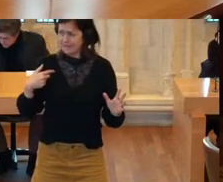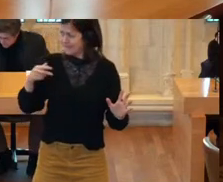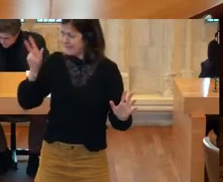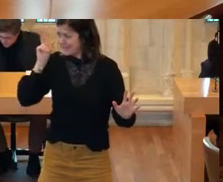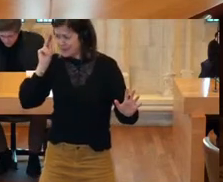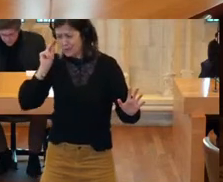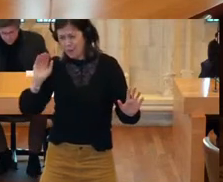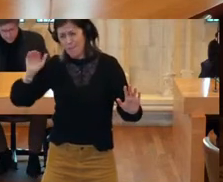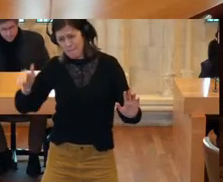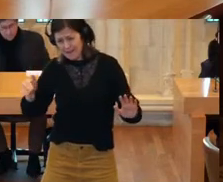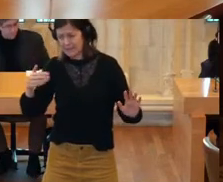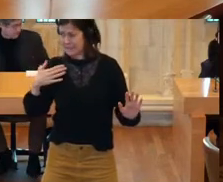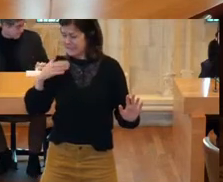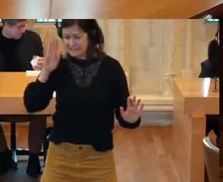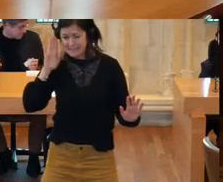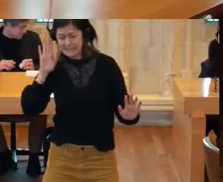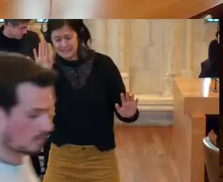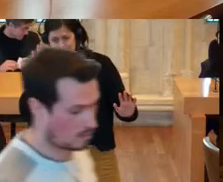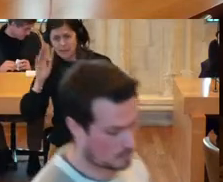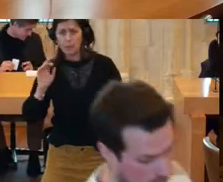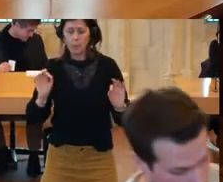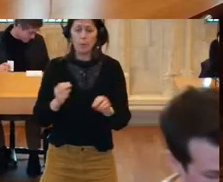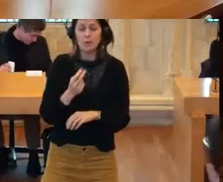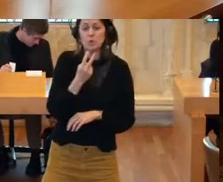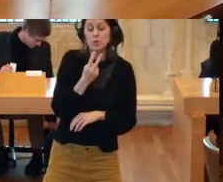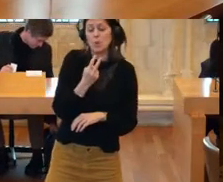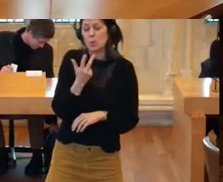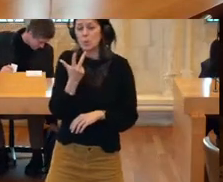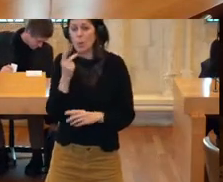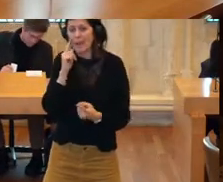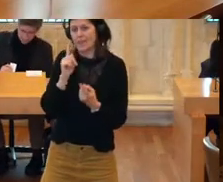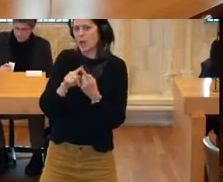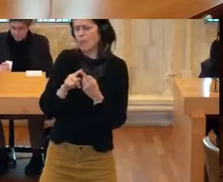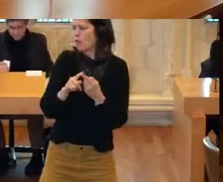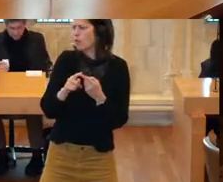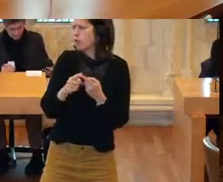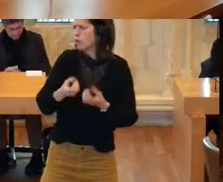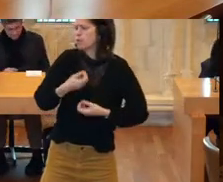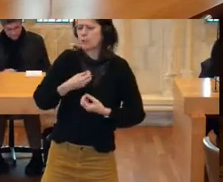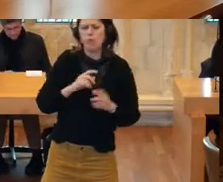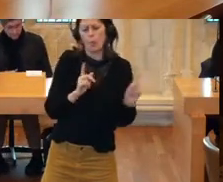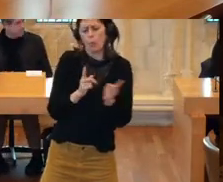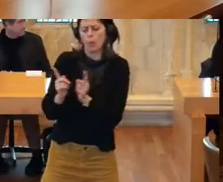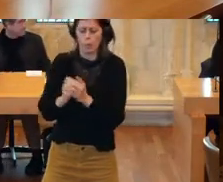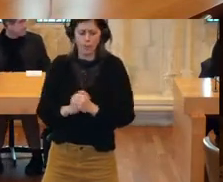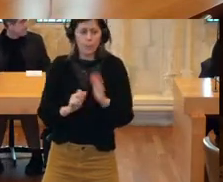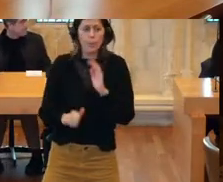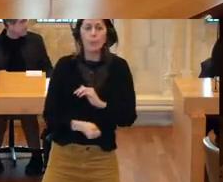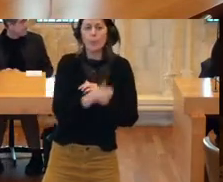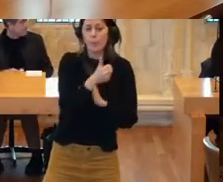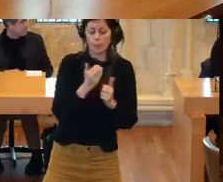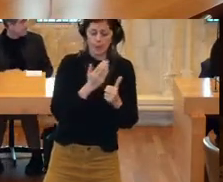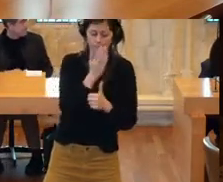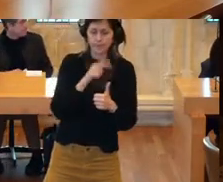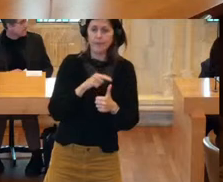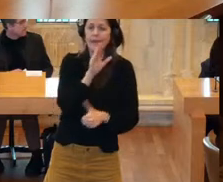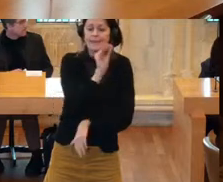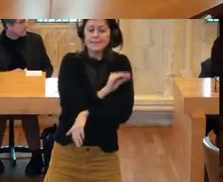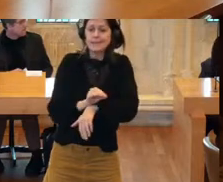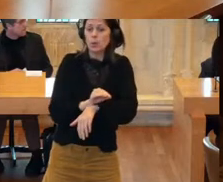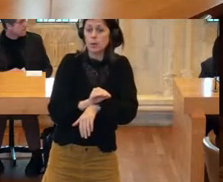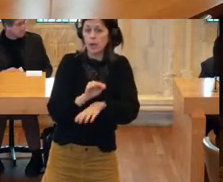entendre. En tout cas, moi, j'ai 2-3 sujets à aborder, assez courts. Le premier concerne la sécurité sur